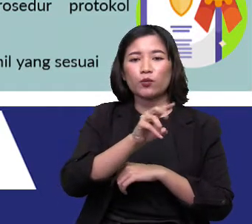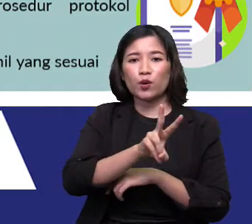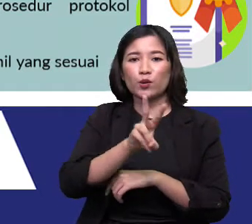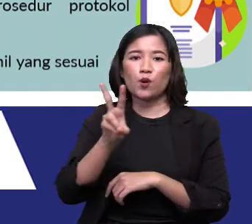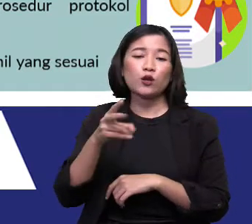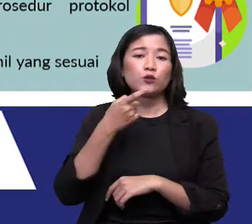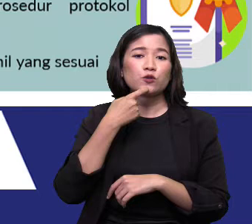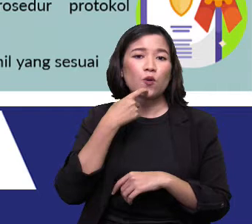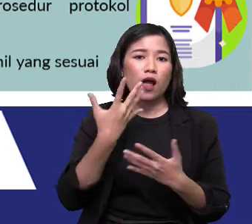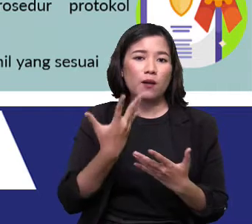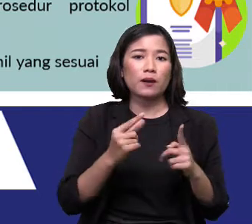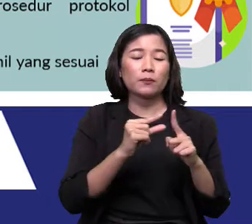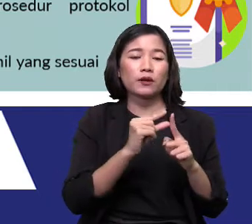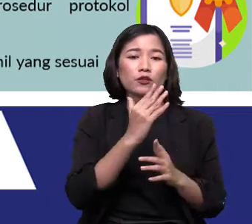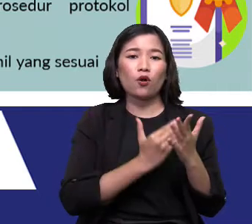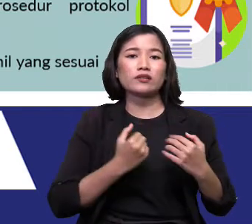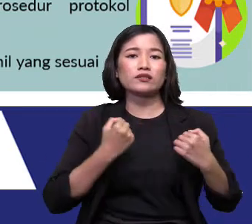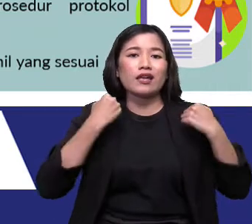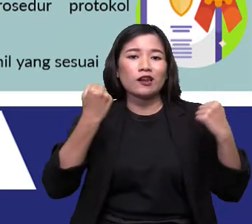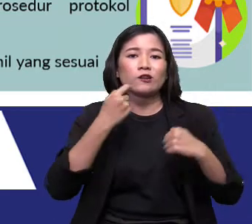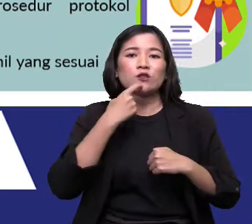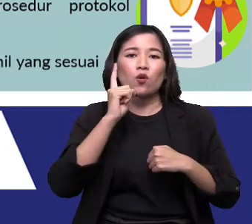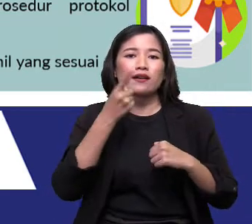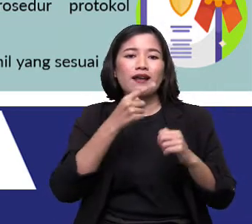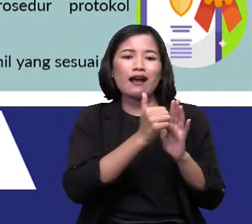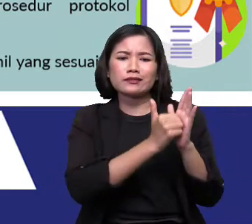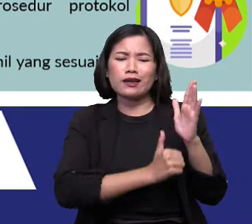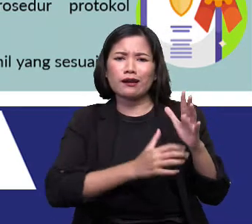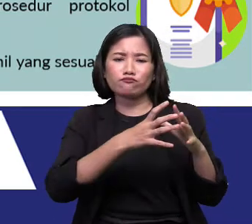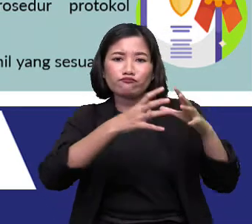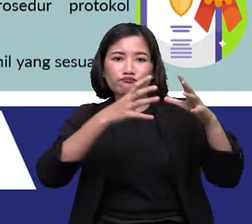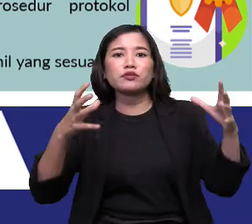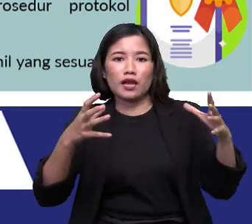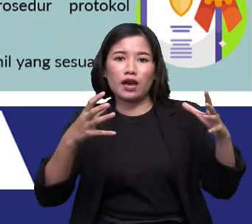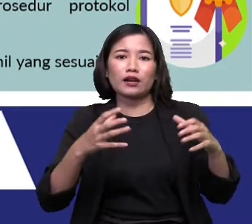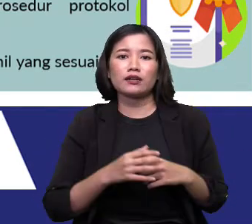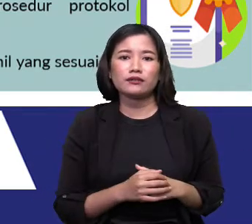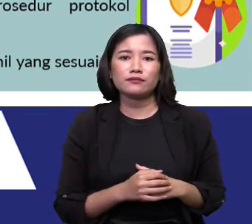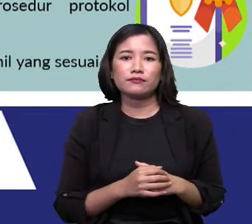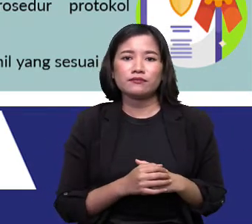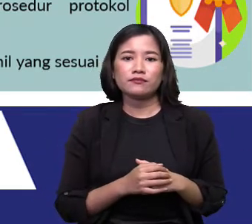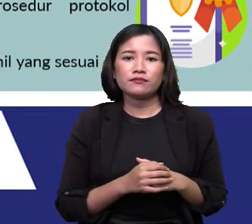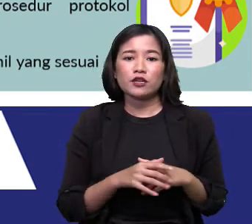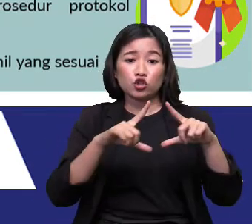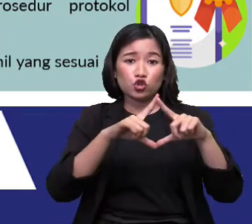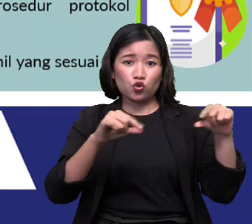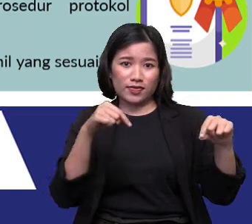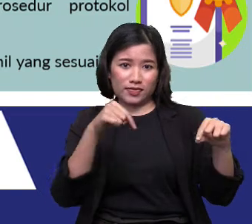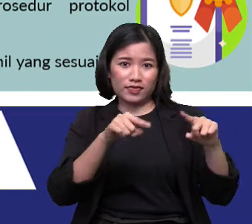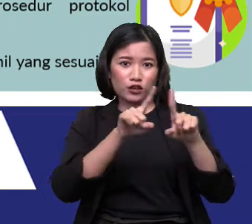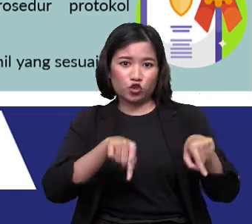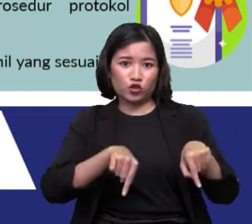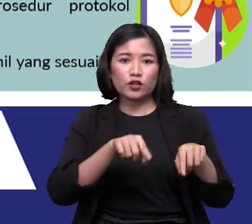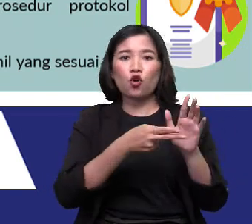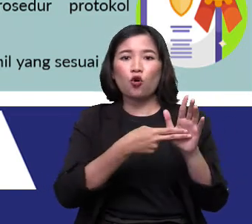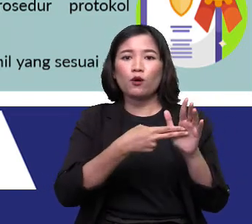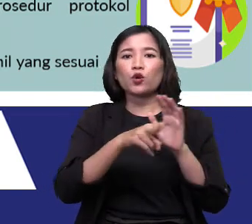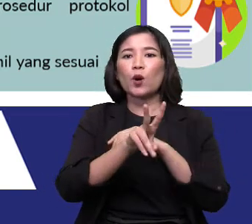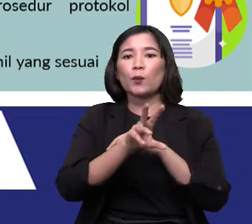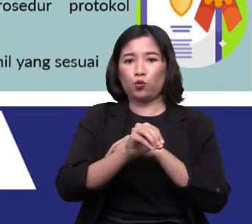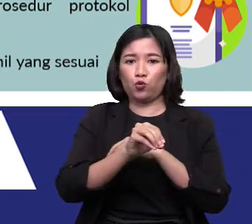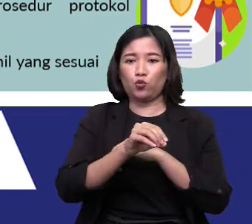protokol kesehatan Pada pelaksanaan kegiatan berskala besar surat edaran nomor 20 ini akan mengatur